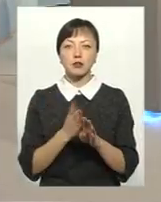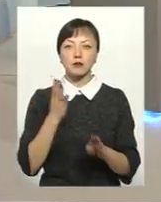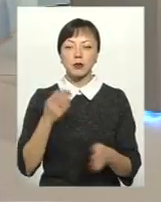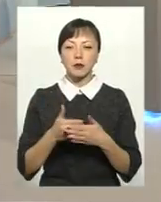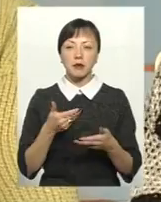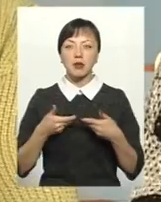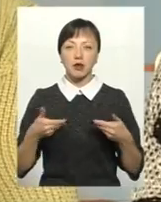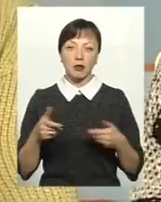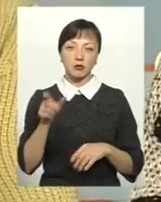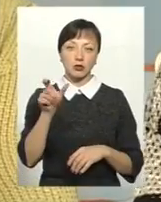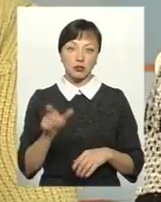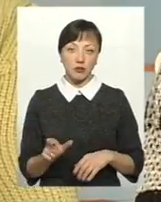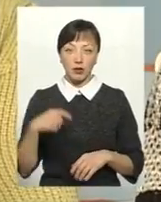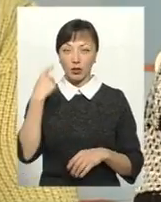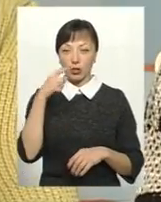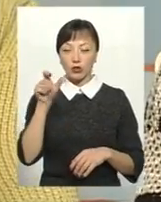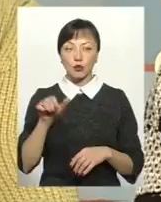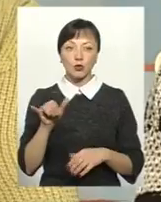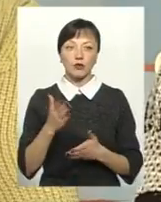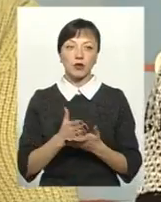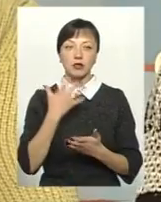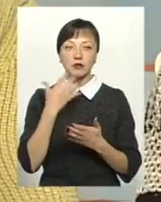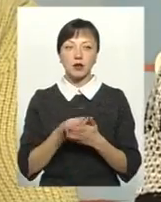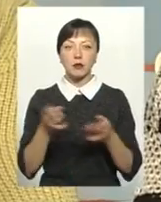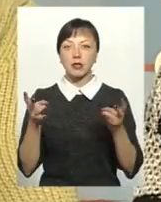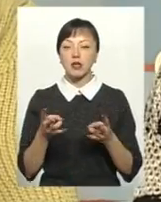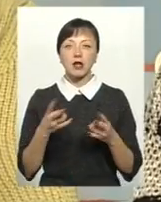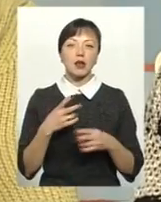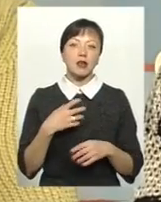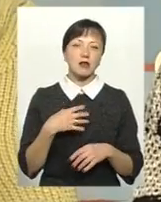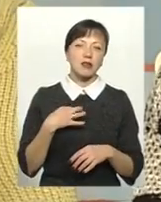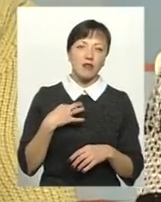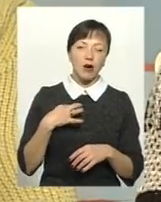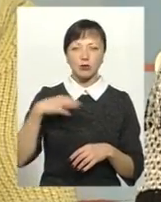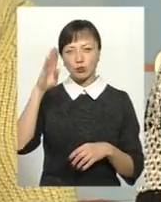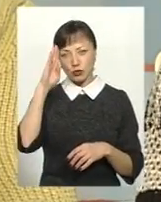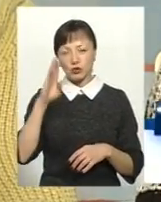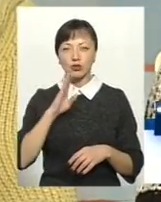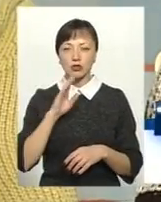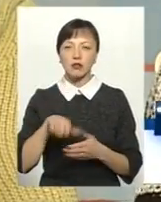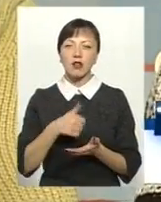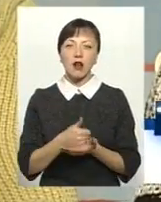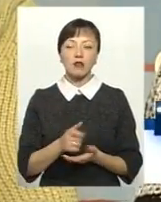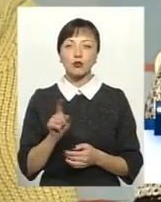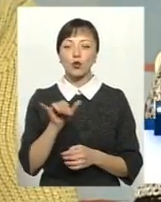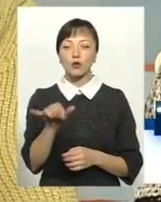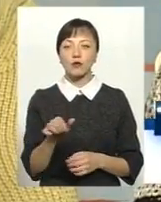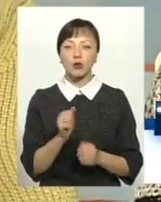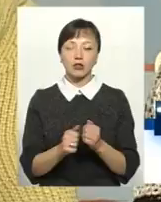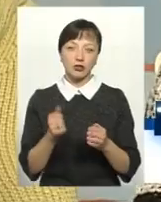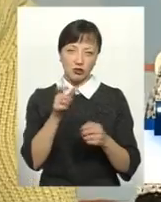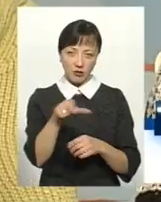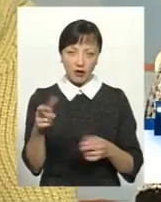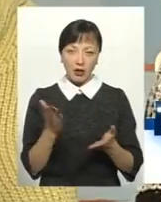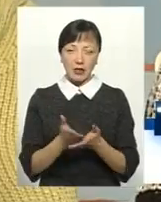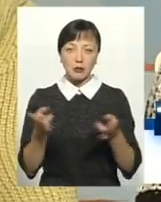нами стоит человек, это личность, да, у него есть свои потребности, неважно, мужчина или женщина. Важно в том, что у каждого человека есть